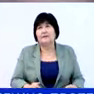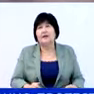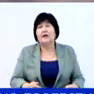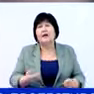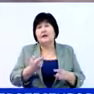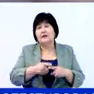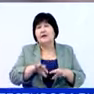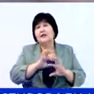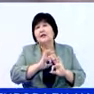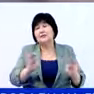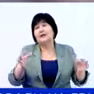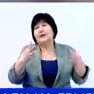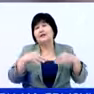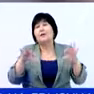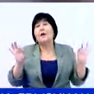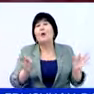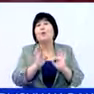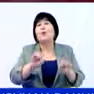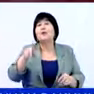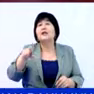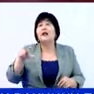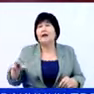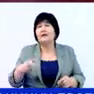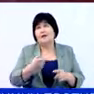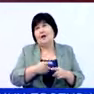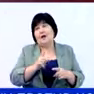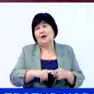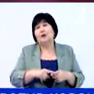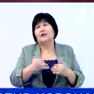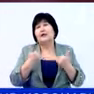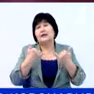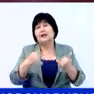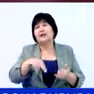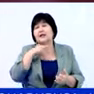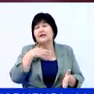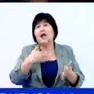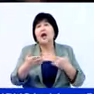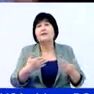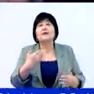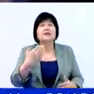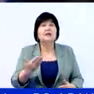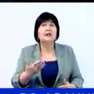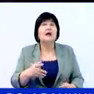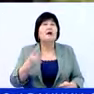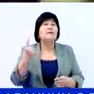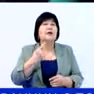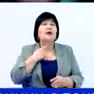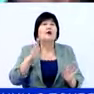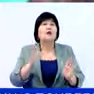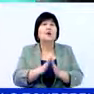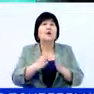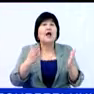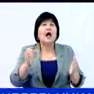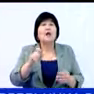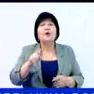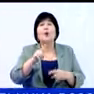также замечательная семья музыкантов, которые почитали за честь общаться с ним. Первый его сольный альбом «Отанана»